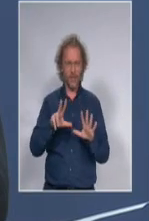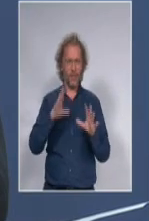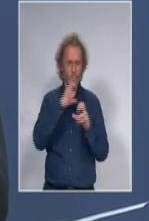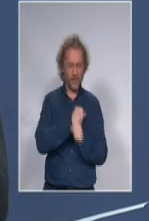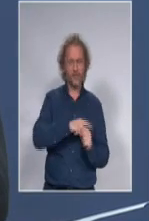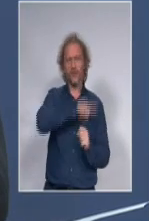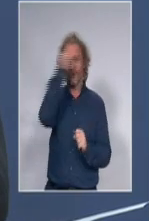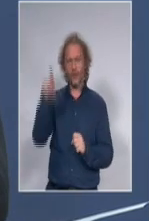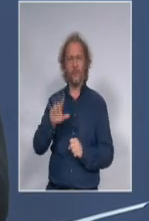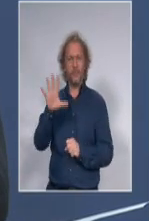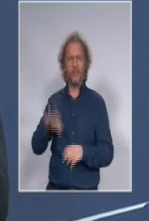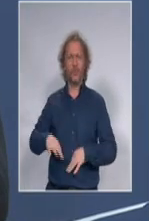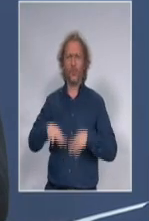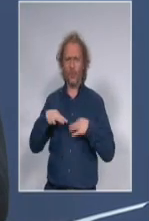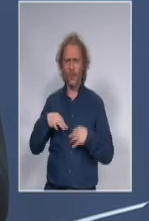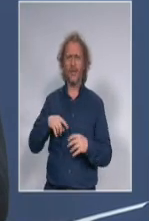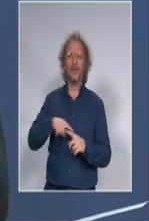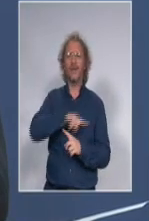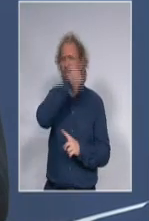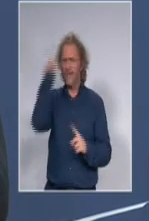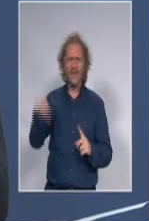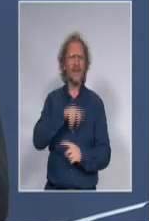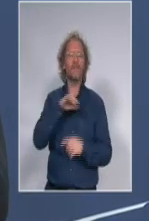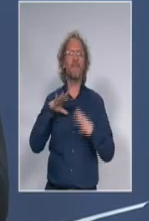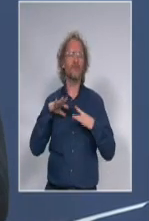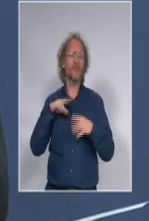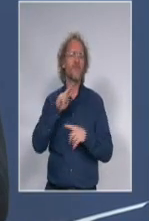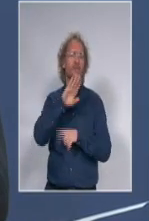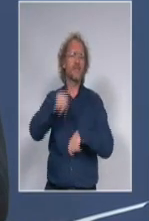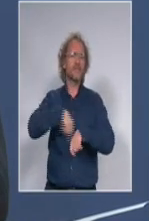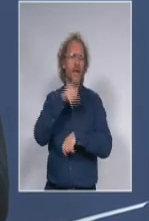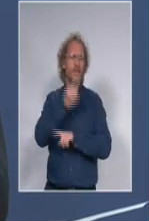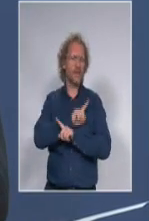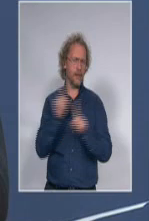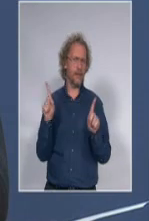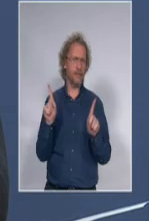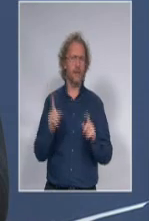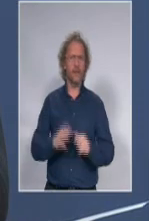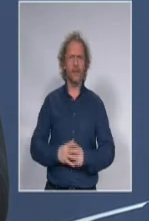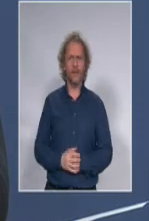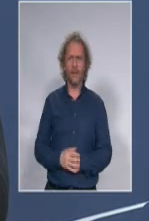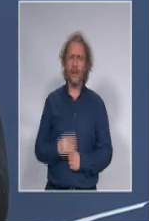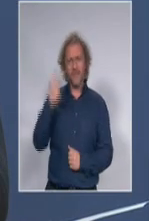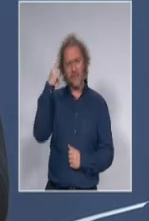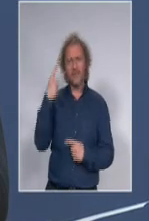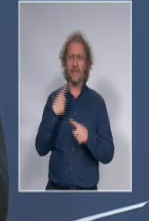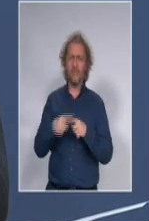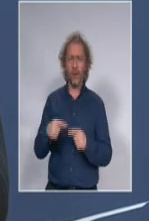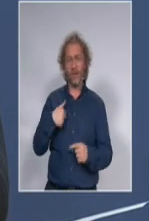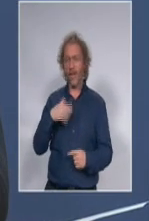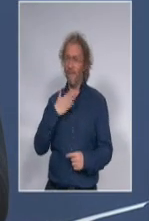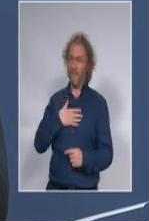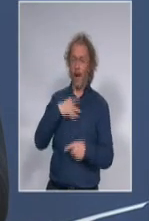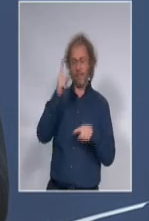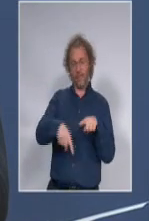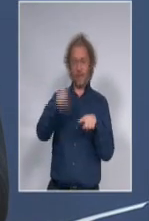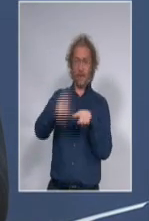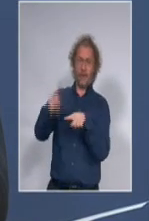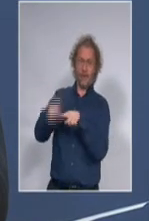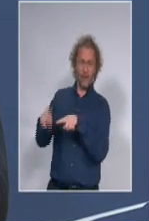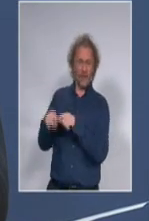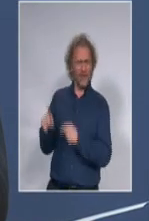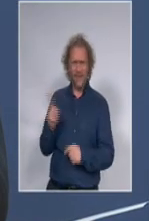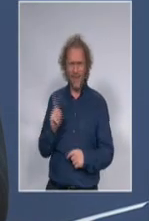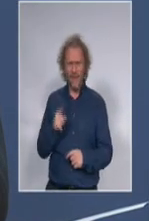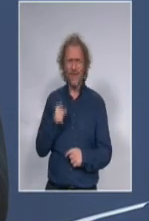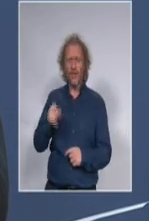zabrana, 24-satna zabrana. Ne zato što neko voli da zabranjuje, već zato što je to jedini način da sačuvamo i da